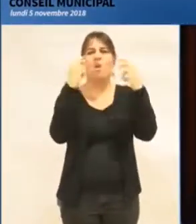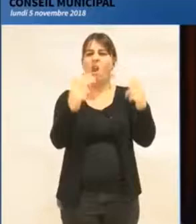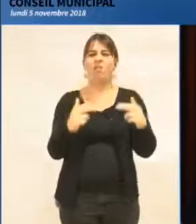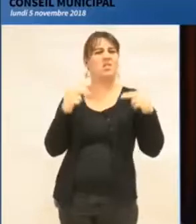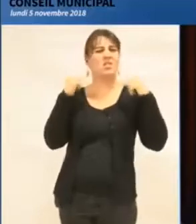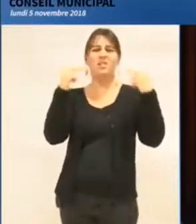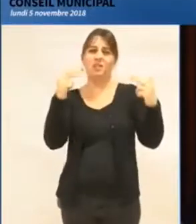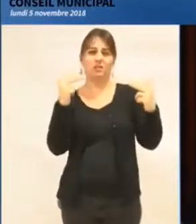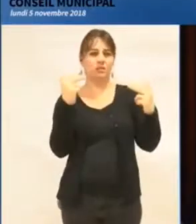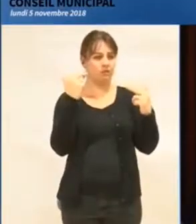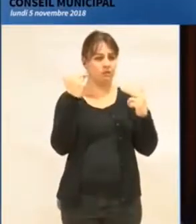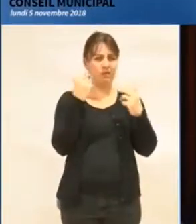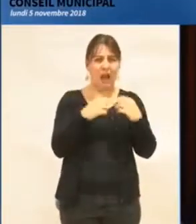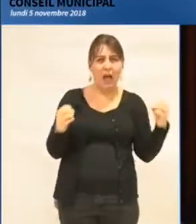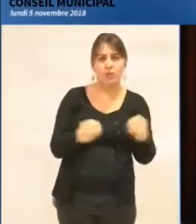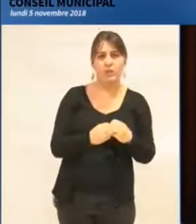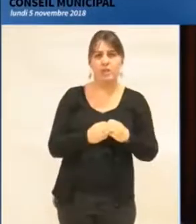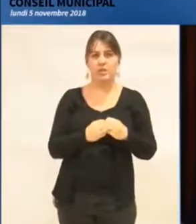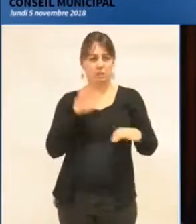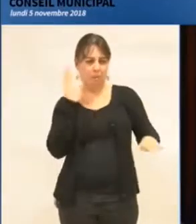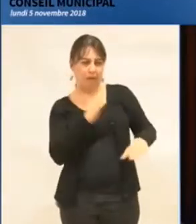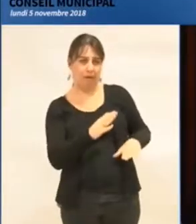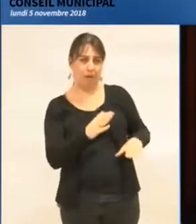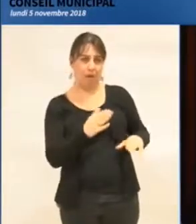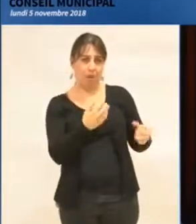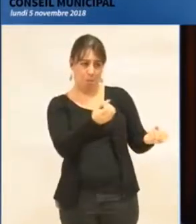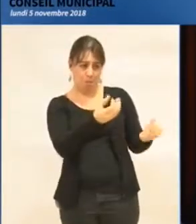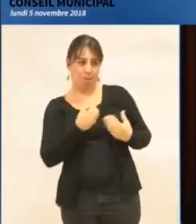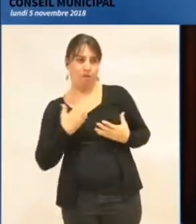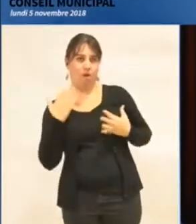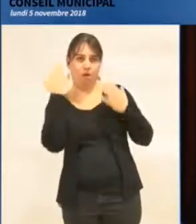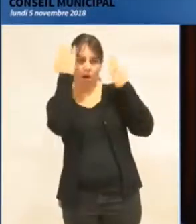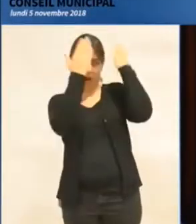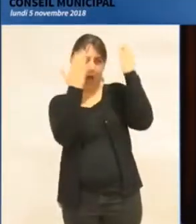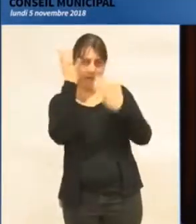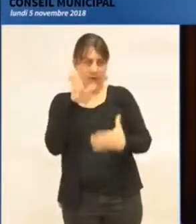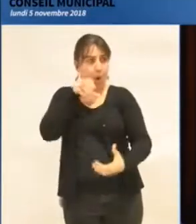gratuite, inquiète, et elle inquiète même les élus.